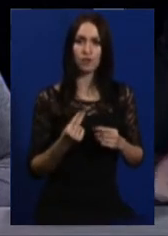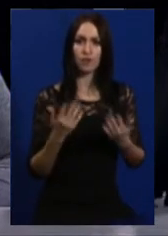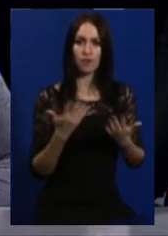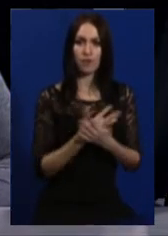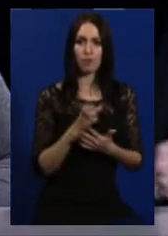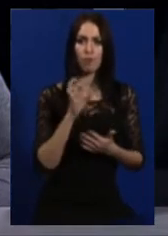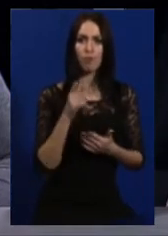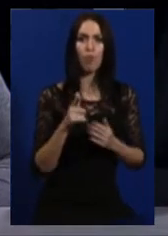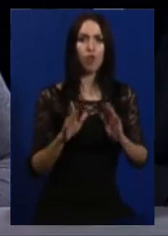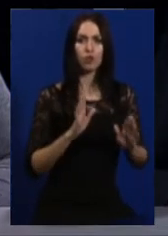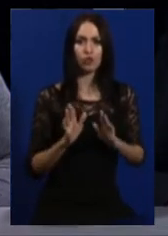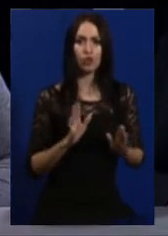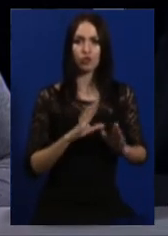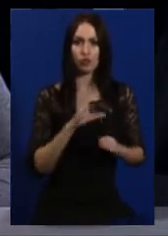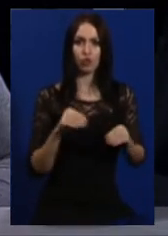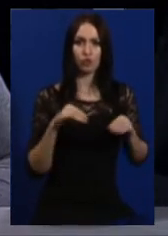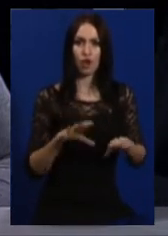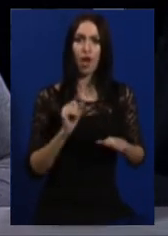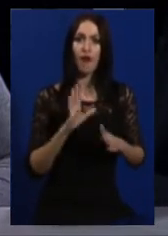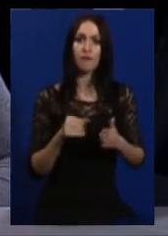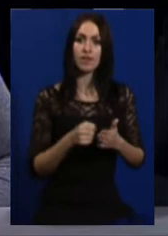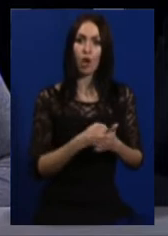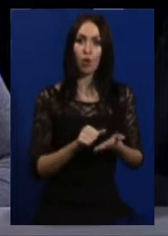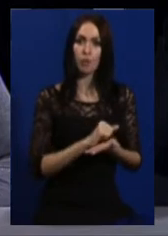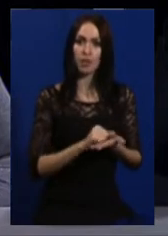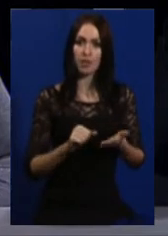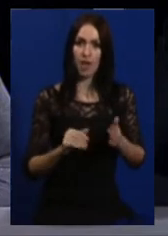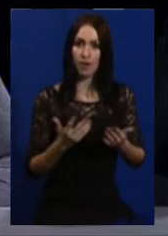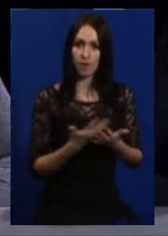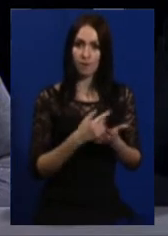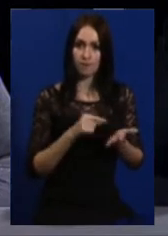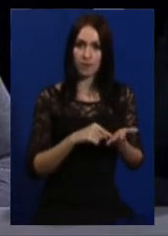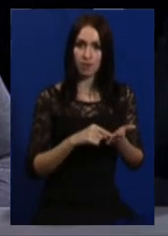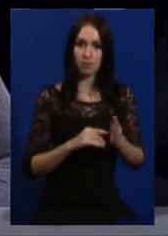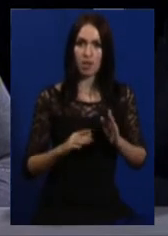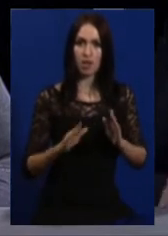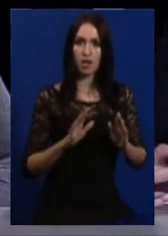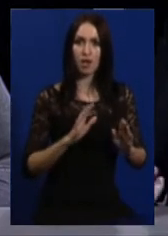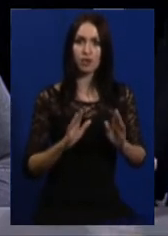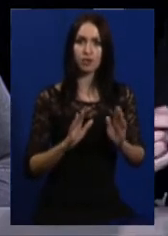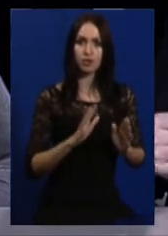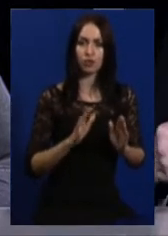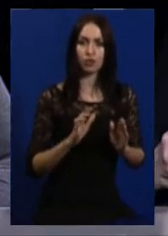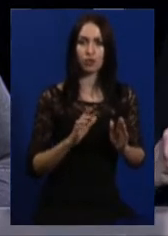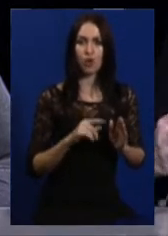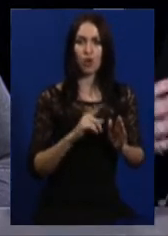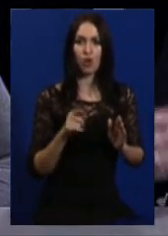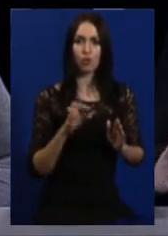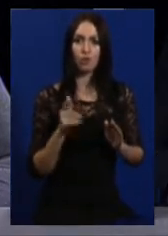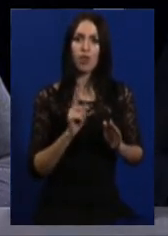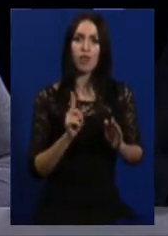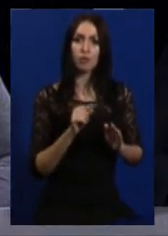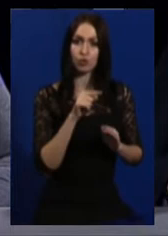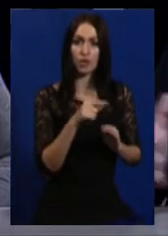режиссер на все решают а в документальную режиссер бог вот потому что вот ты